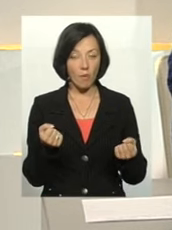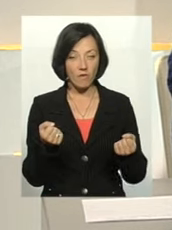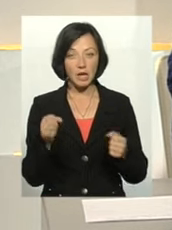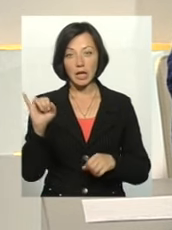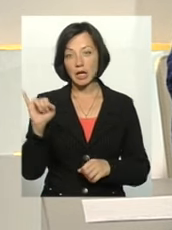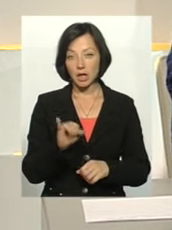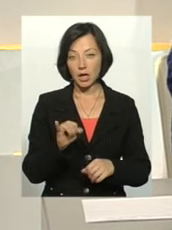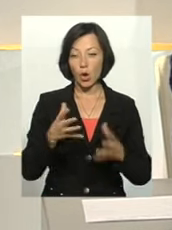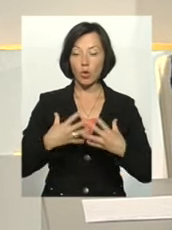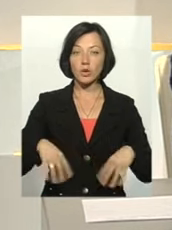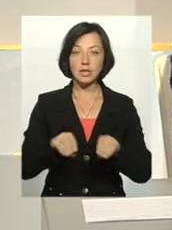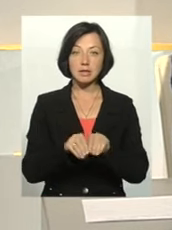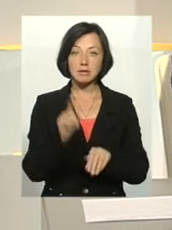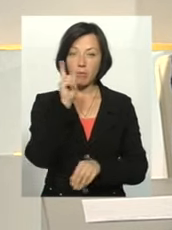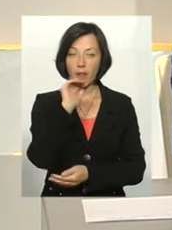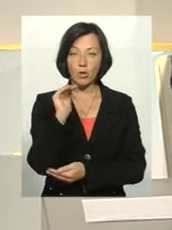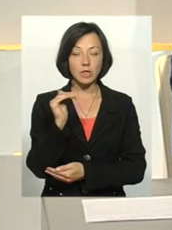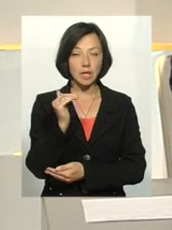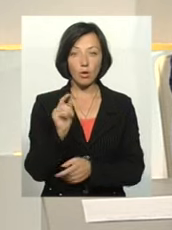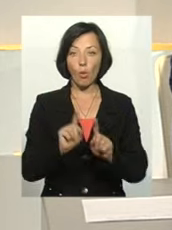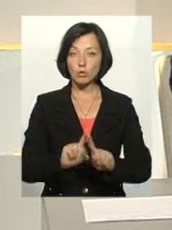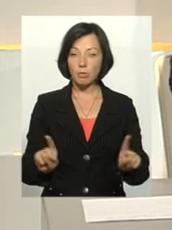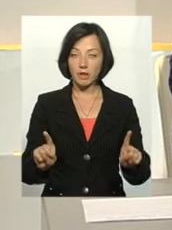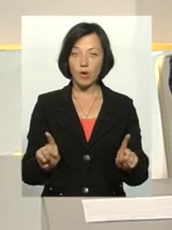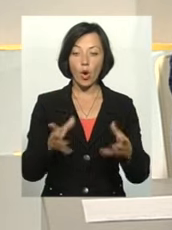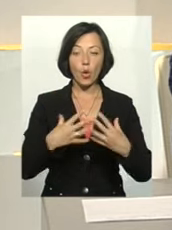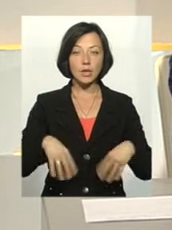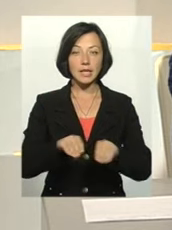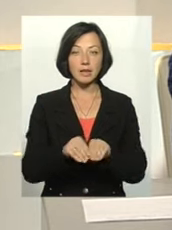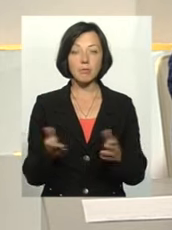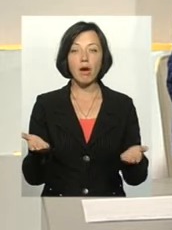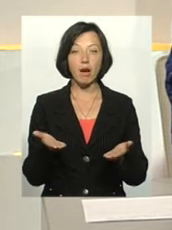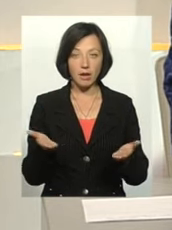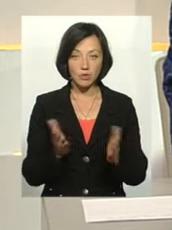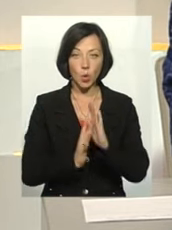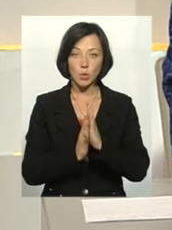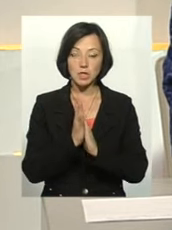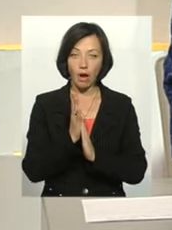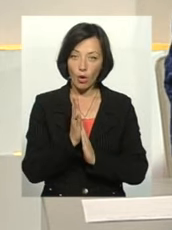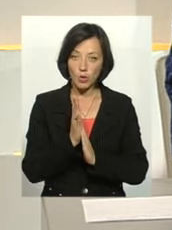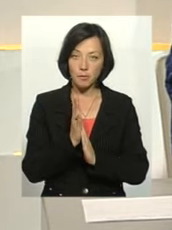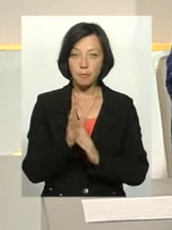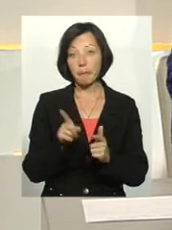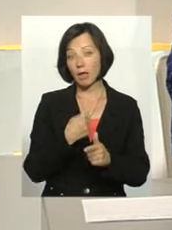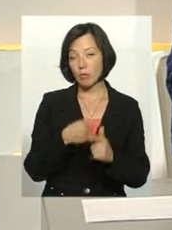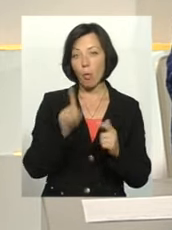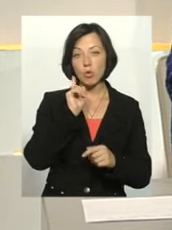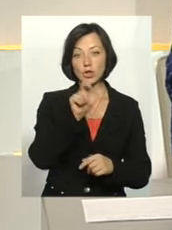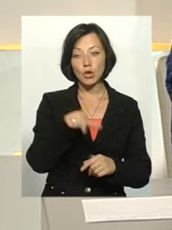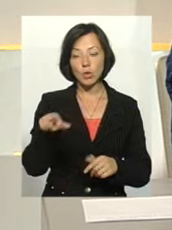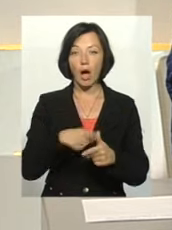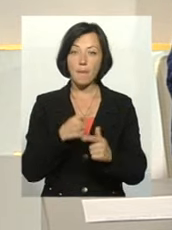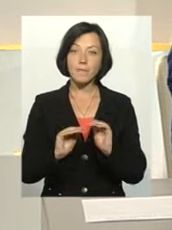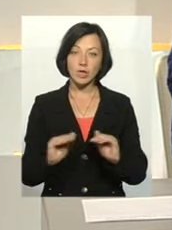і родині з маленькою дитиною, а особливо родинам, в яких зростають або ж молоді люди, або ж